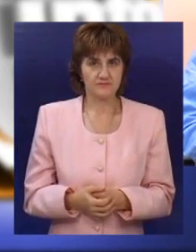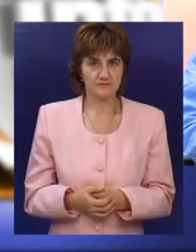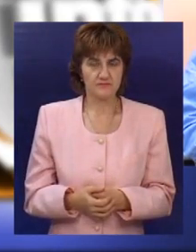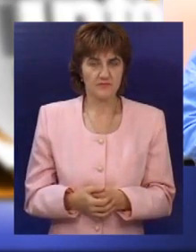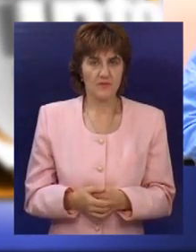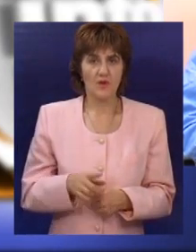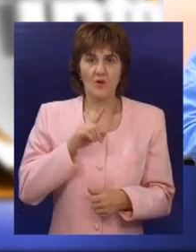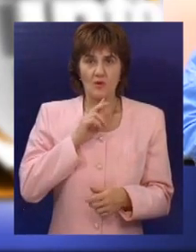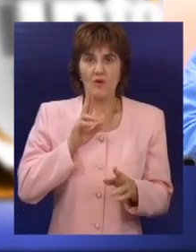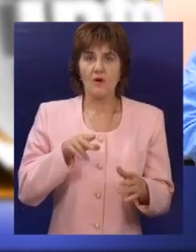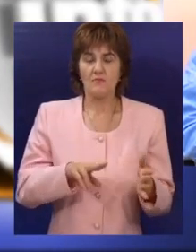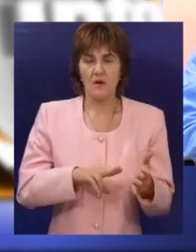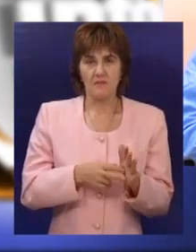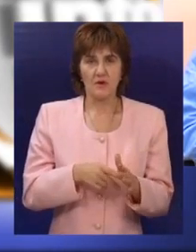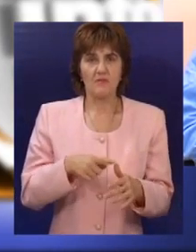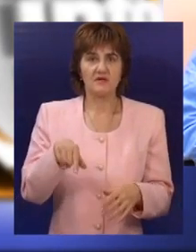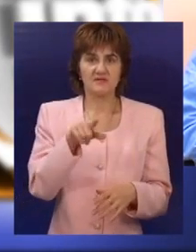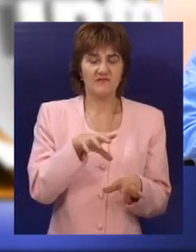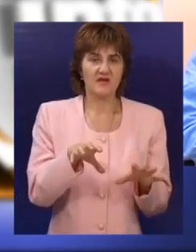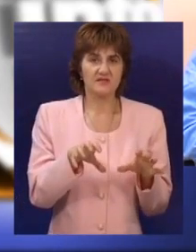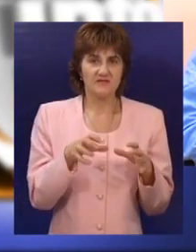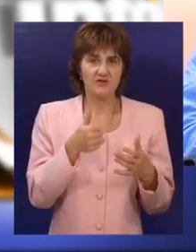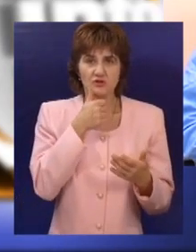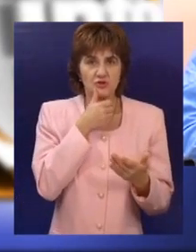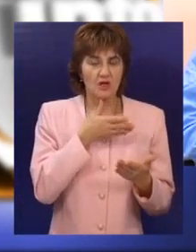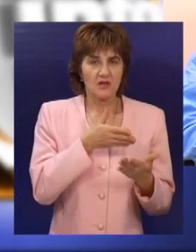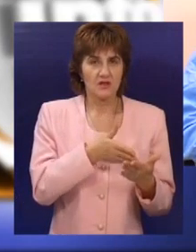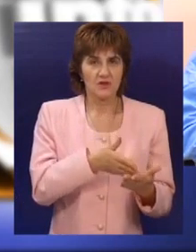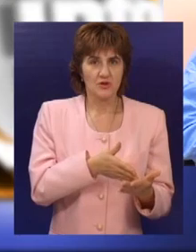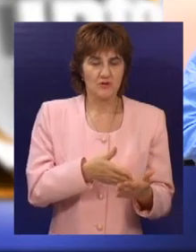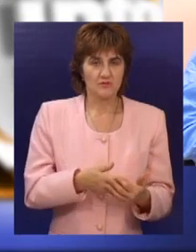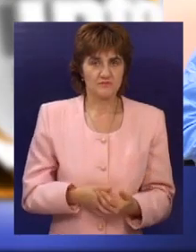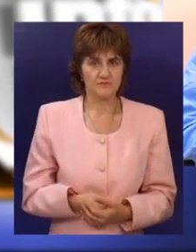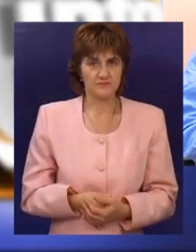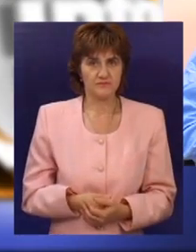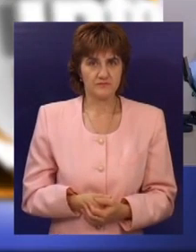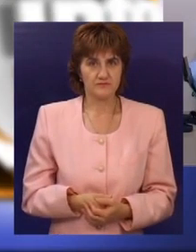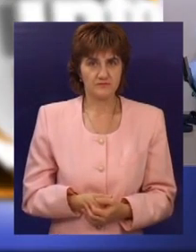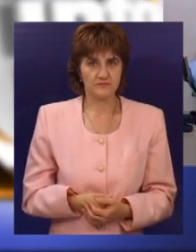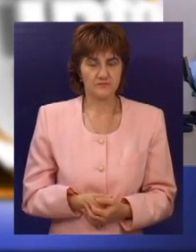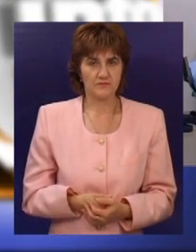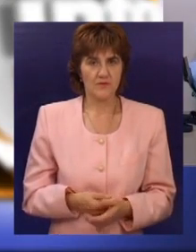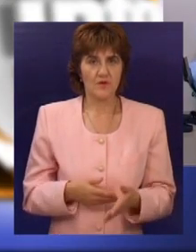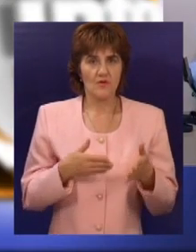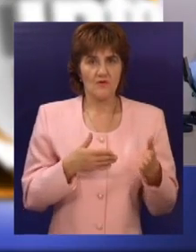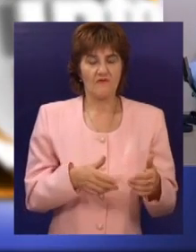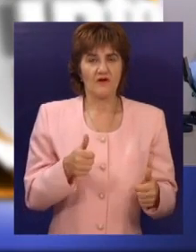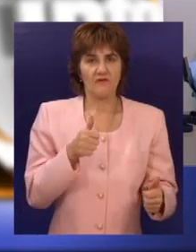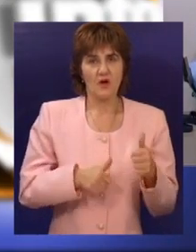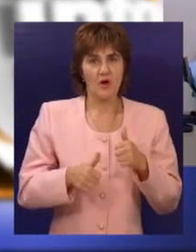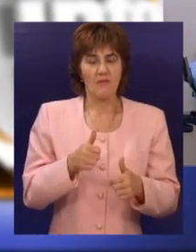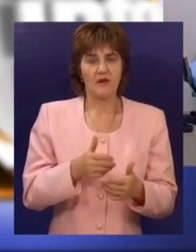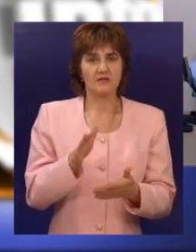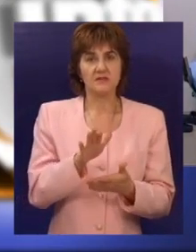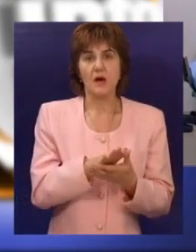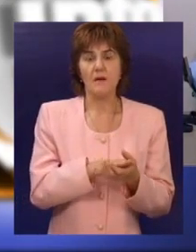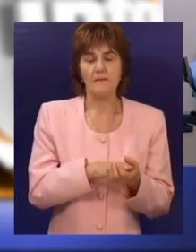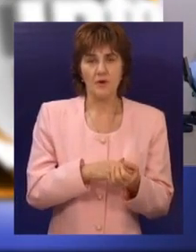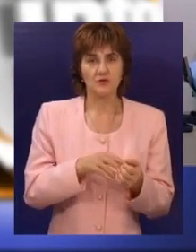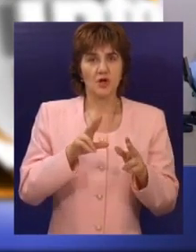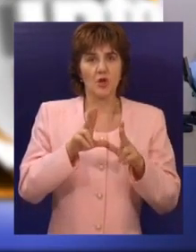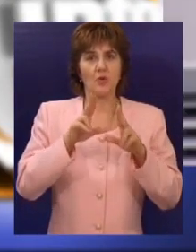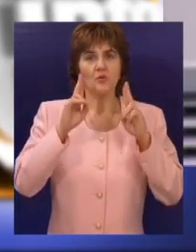to. Onaj koji ima problema s dioptrijom, on može da razume kako izgleda kad nestanu problemi. Ovakve operacije tek su počele da